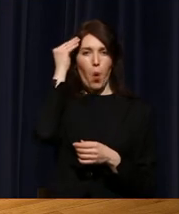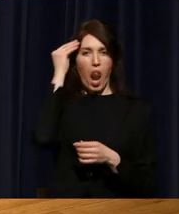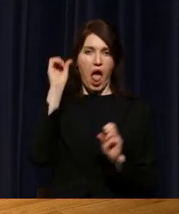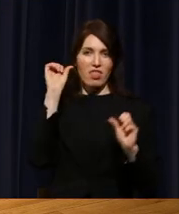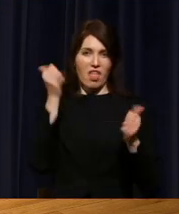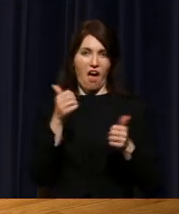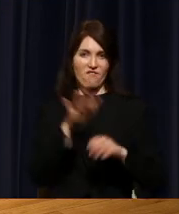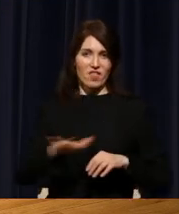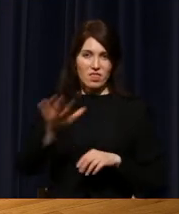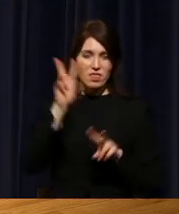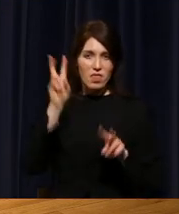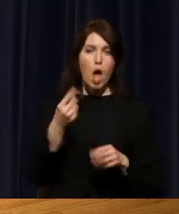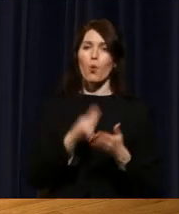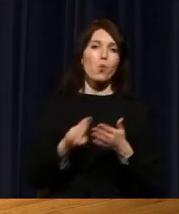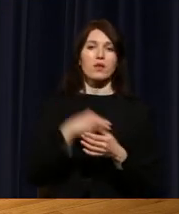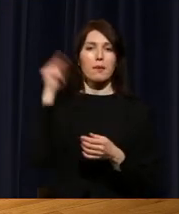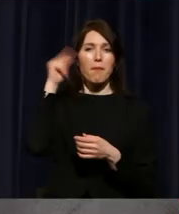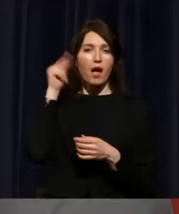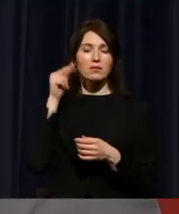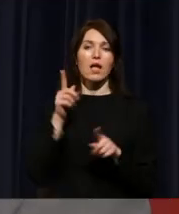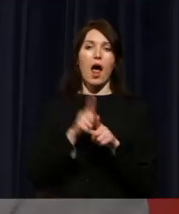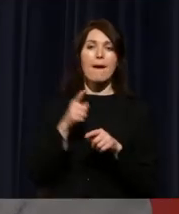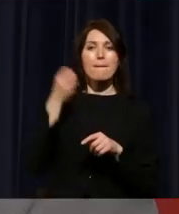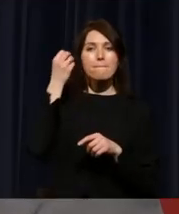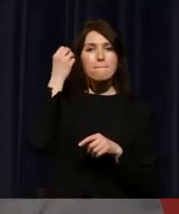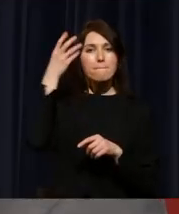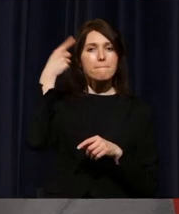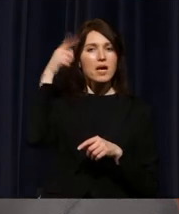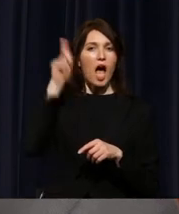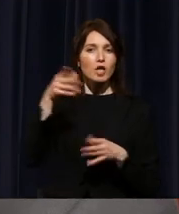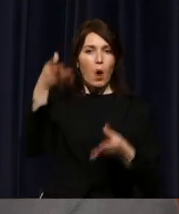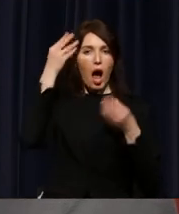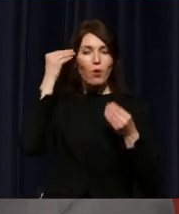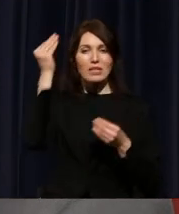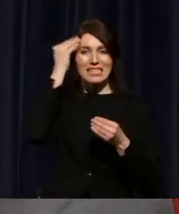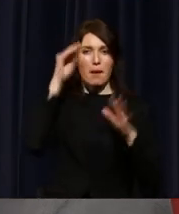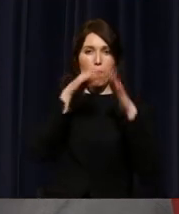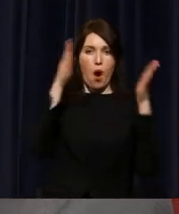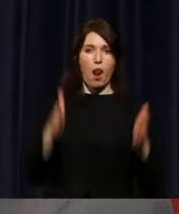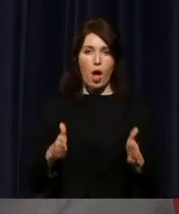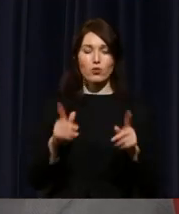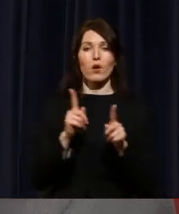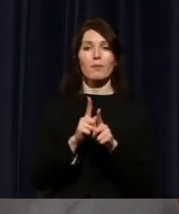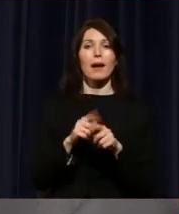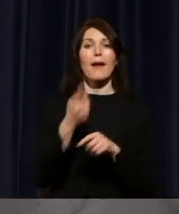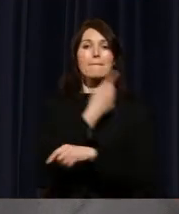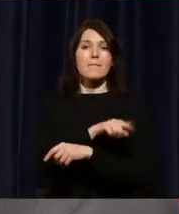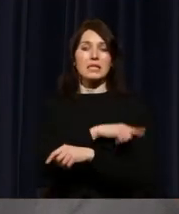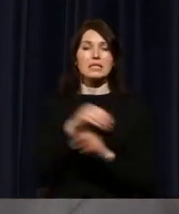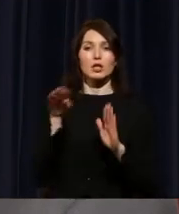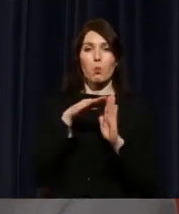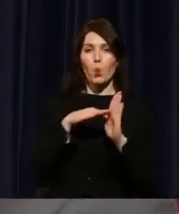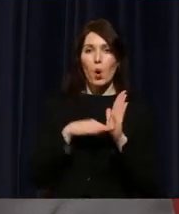ko nozīmē studijas un prasmju apguve uz simulatoriem. Un medicīnas